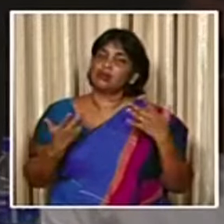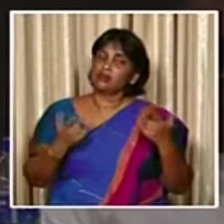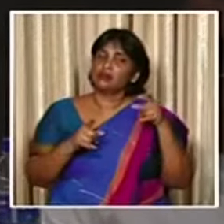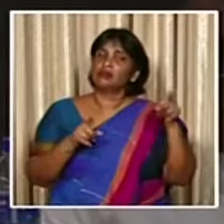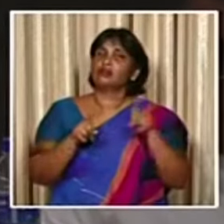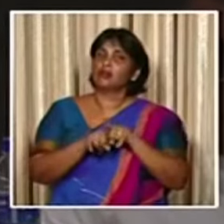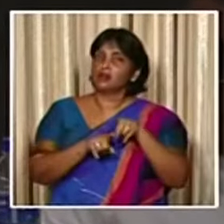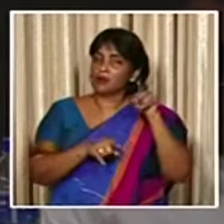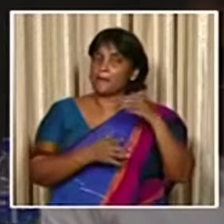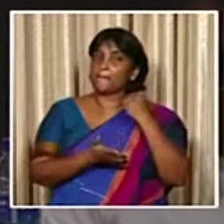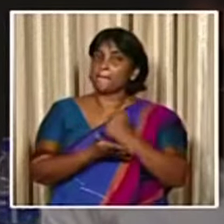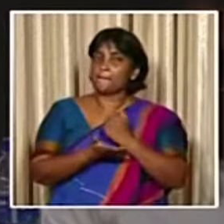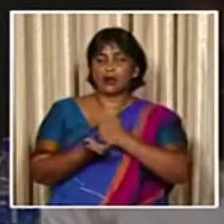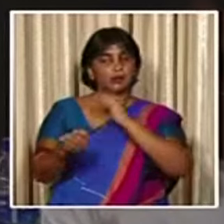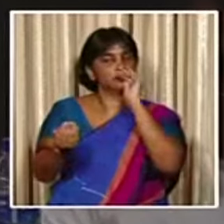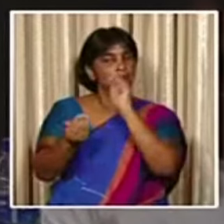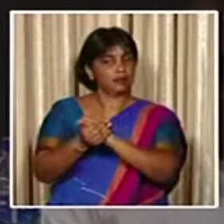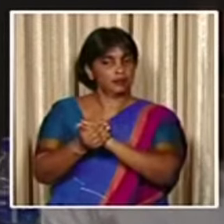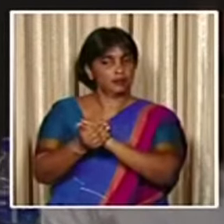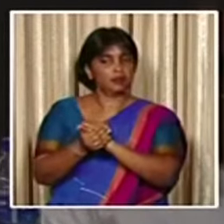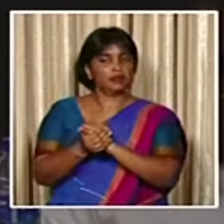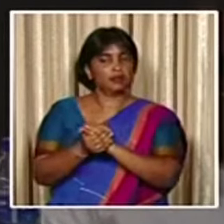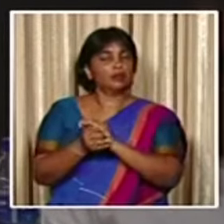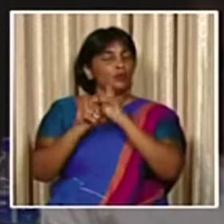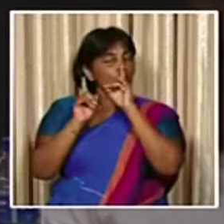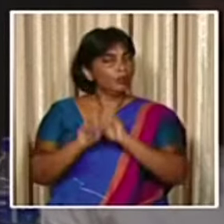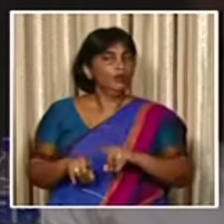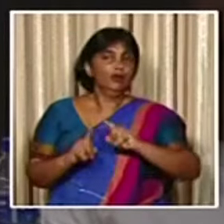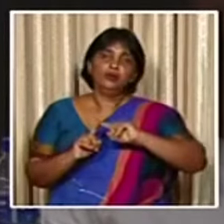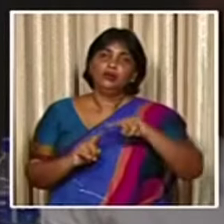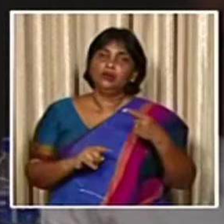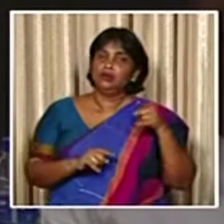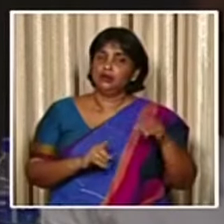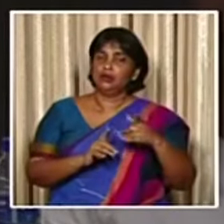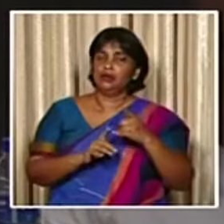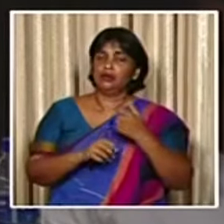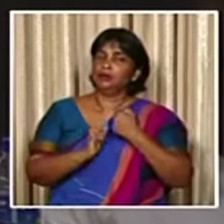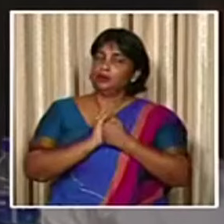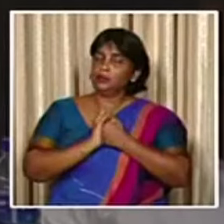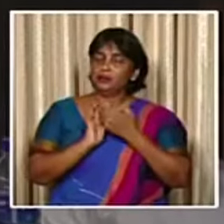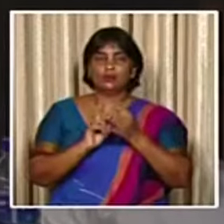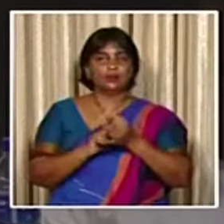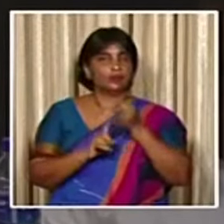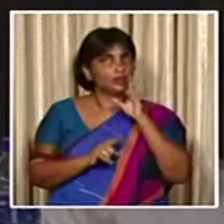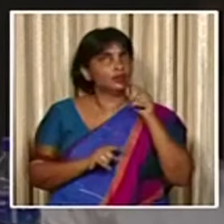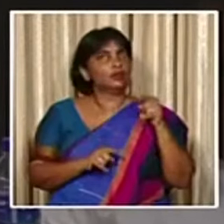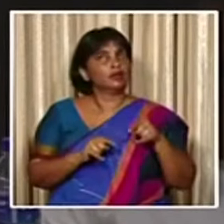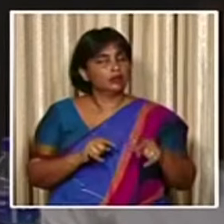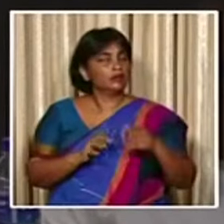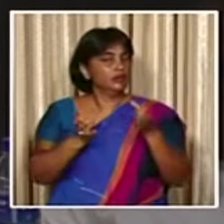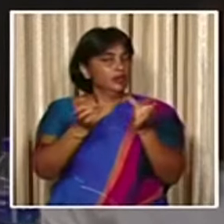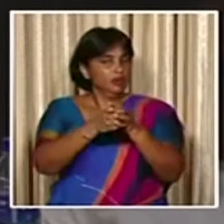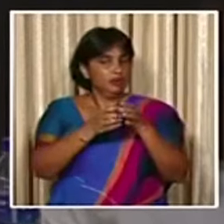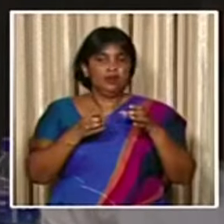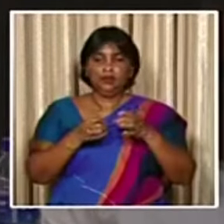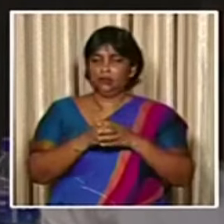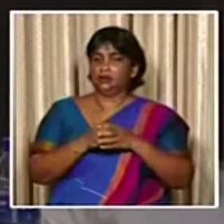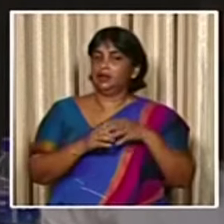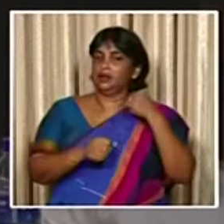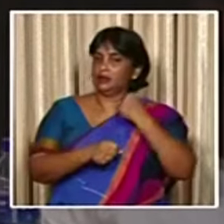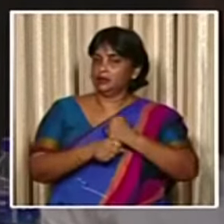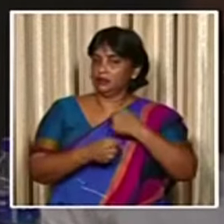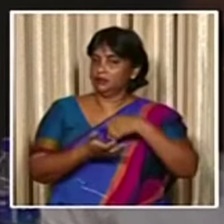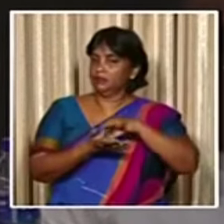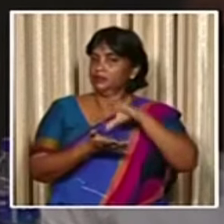නැත්නම් ඒවා ඒ බැංකුවල තැන්පත් කරලා තියෙනවා. අනිත් පැත්තෙන් ගරු සභාපතිතුමනි, මේ කණ්ඩායම්